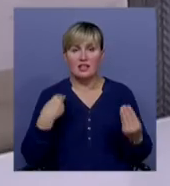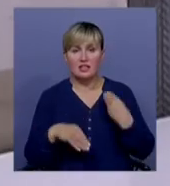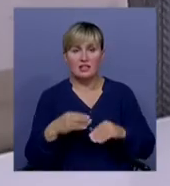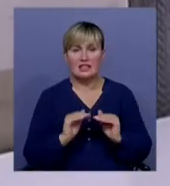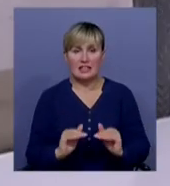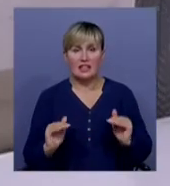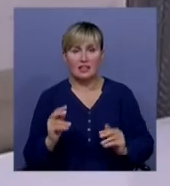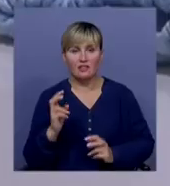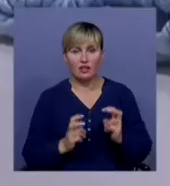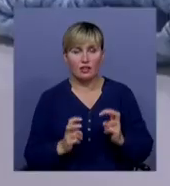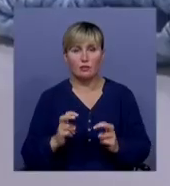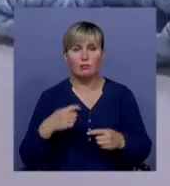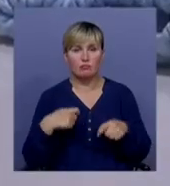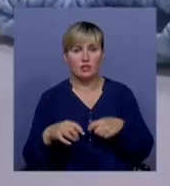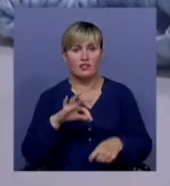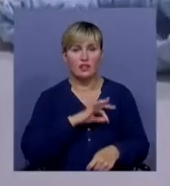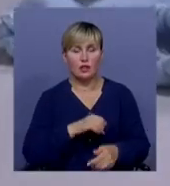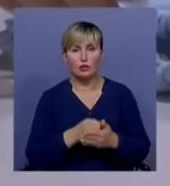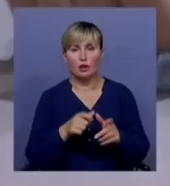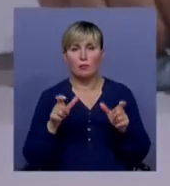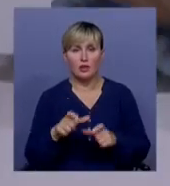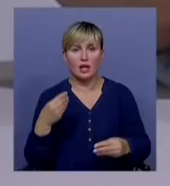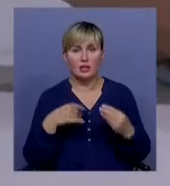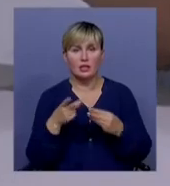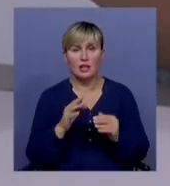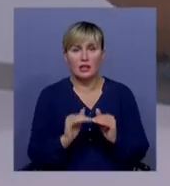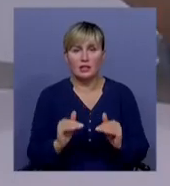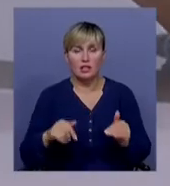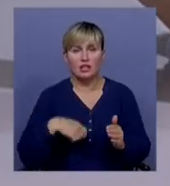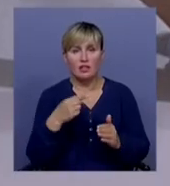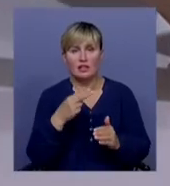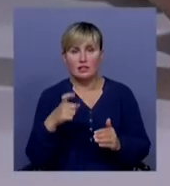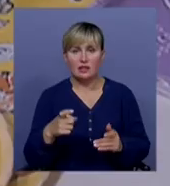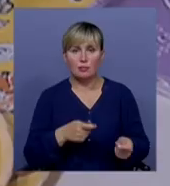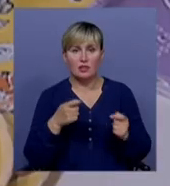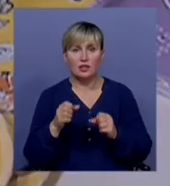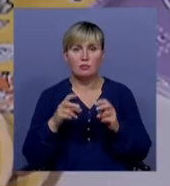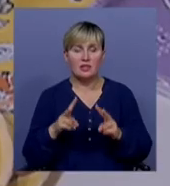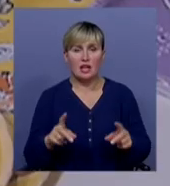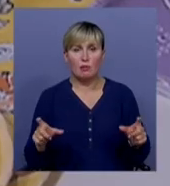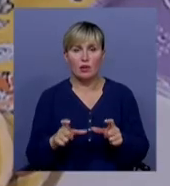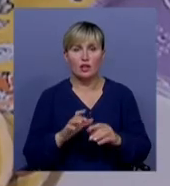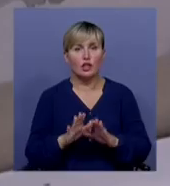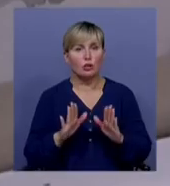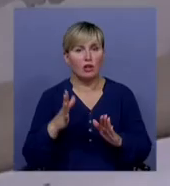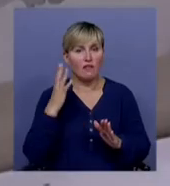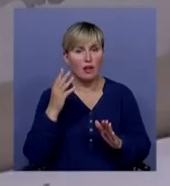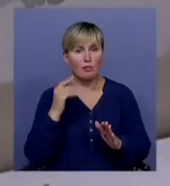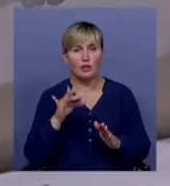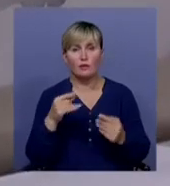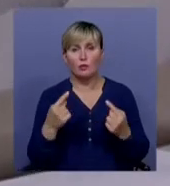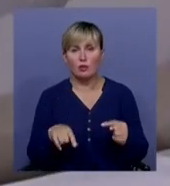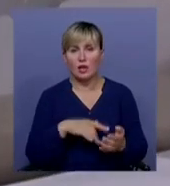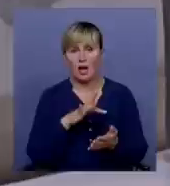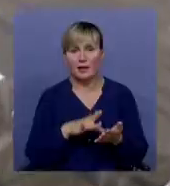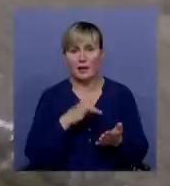производят на этой фабрике, большой. До пандемии одежды для новорожденных швейный цех снабжал специализированные магазины не только в Алматы, но и в других